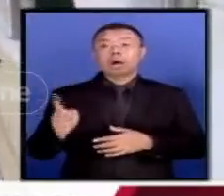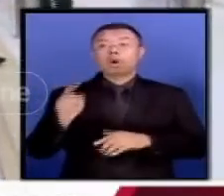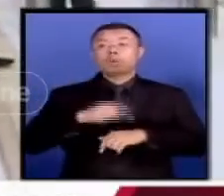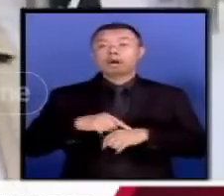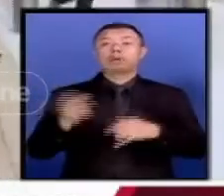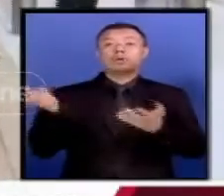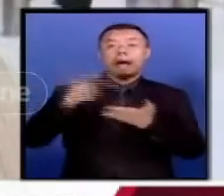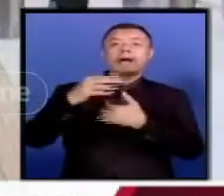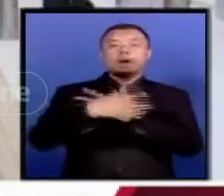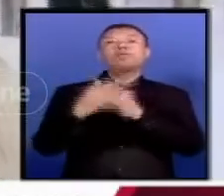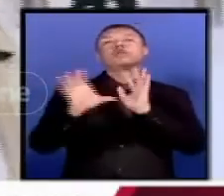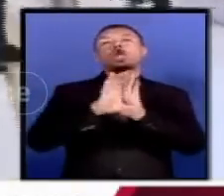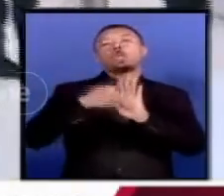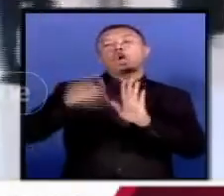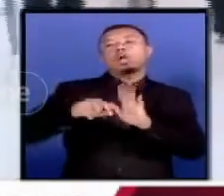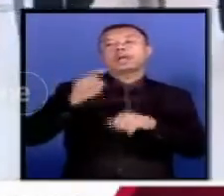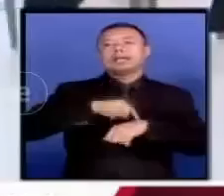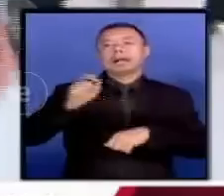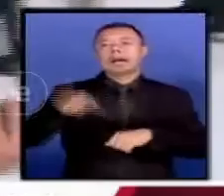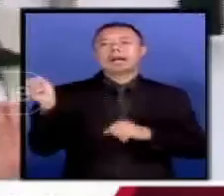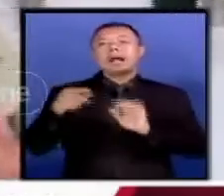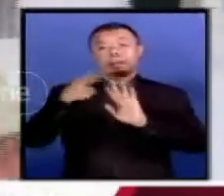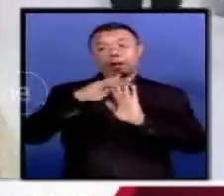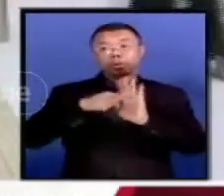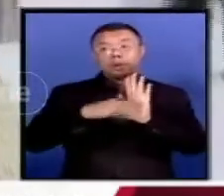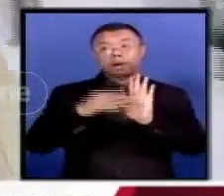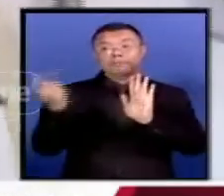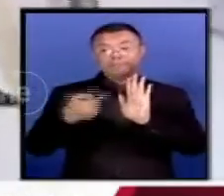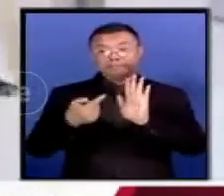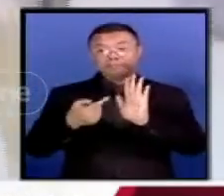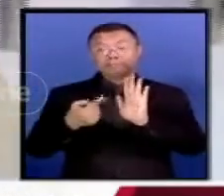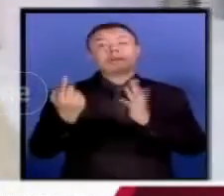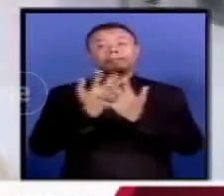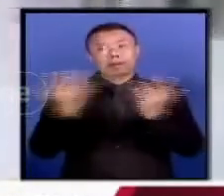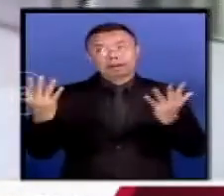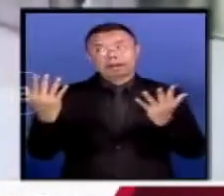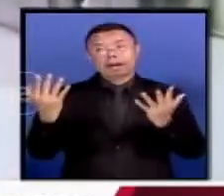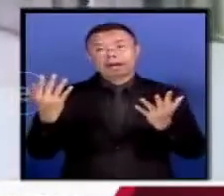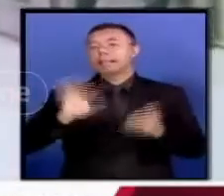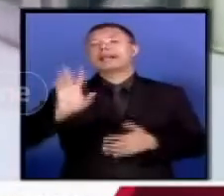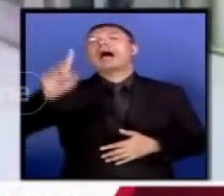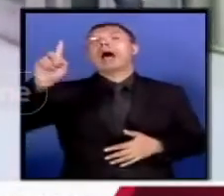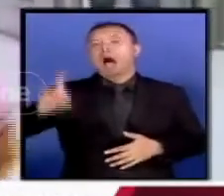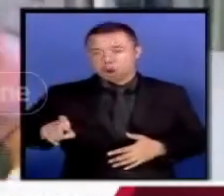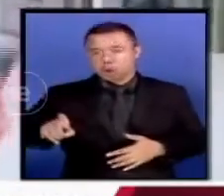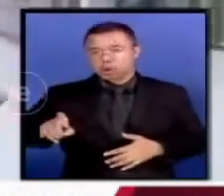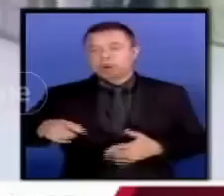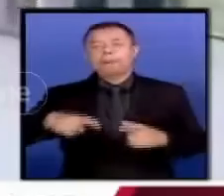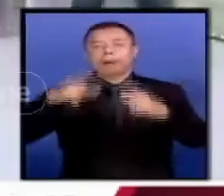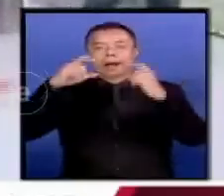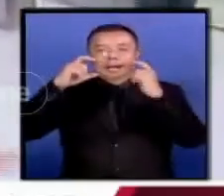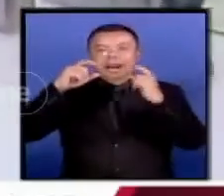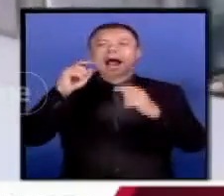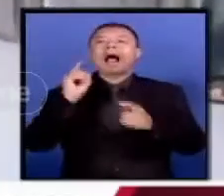naik busway ini. Dan saat ini memang berdasarkan aturan yang berlaku, masyarakat tidak diwajibkan untuk menggunakan